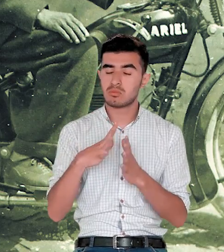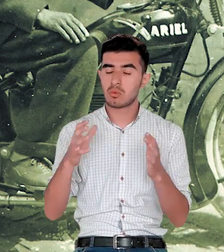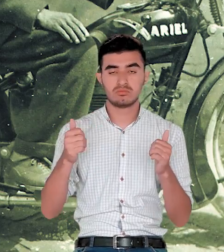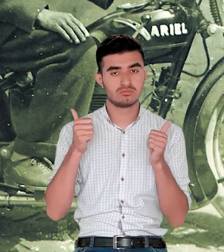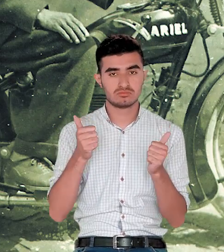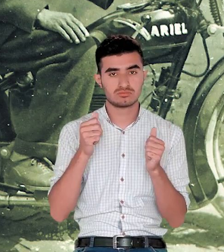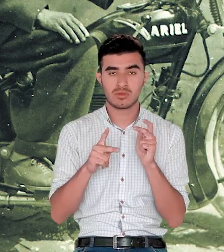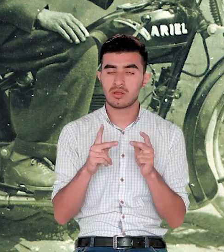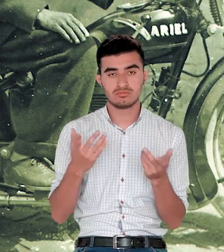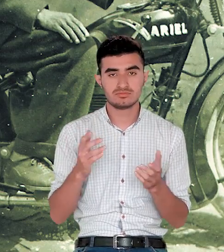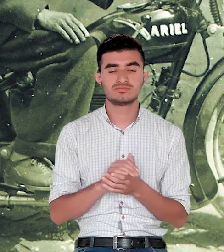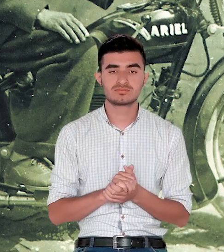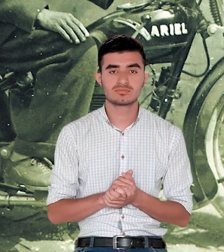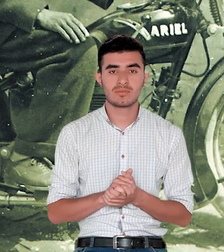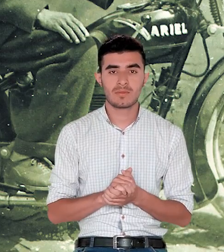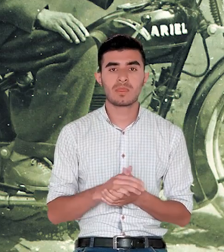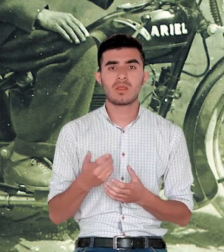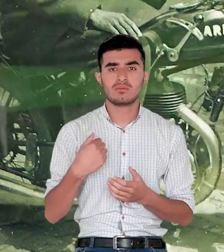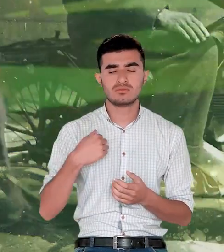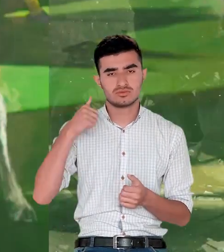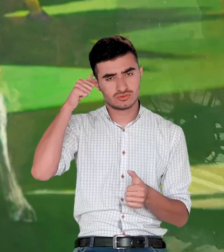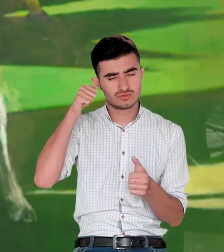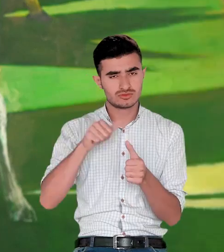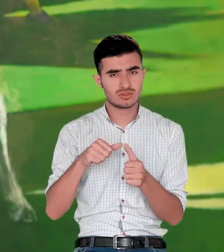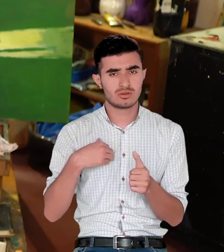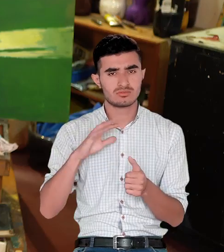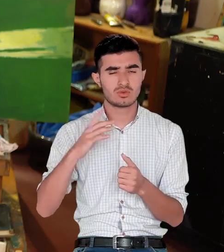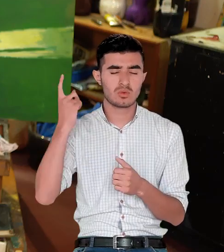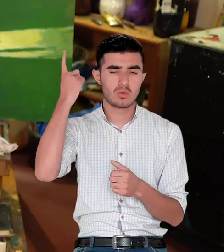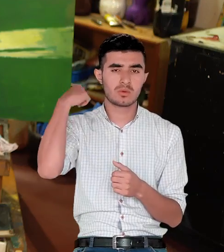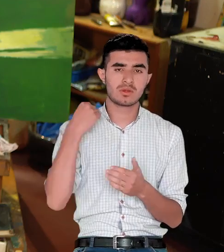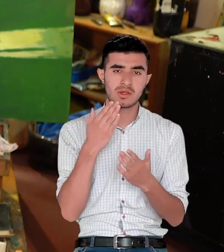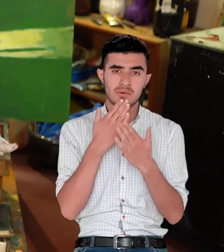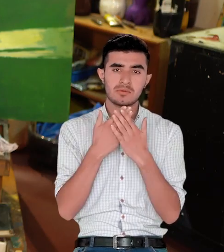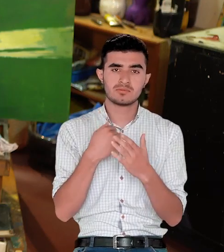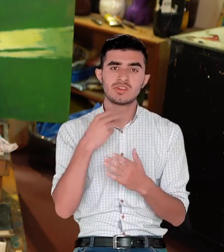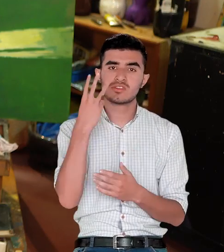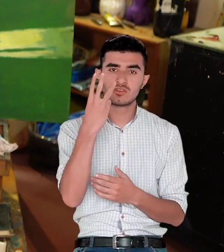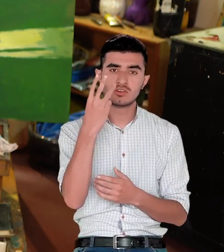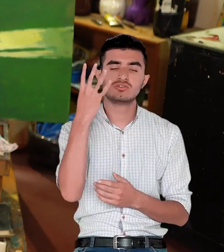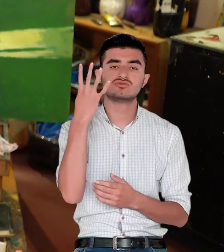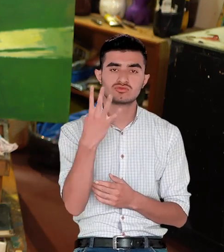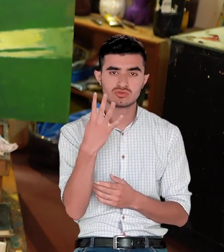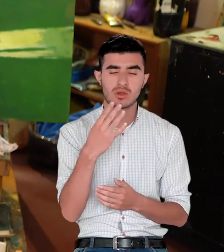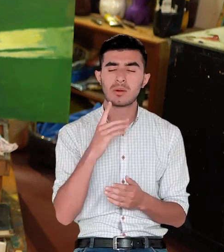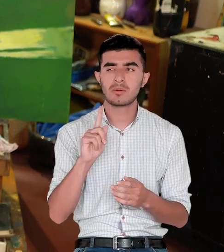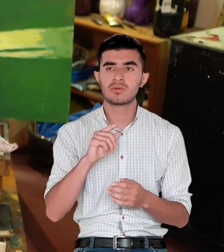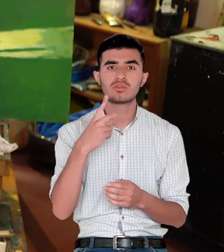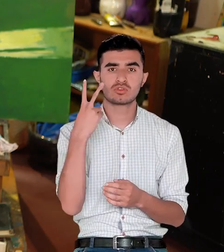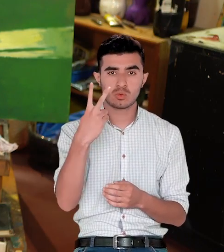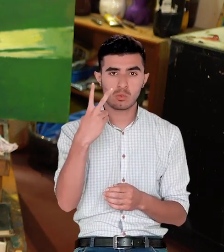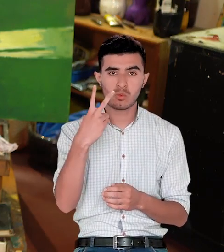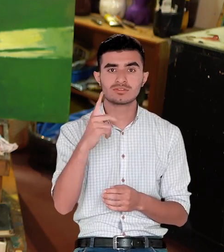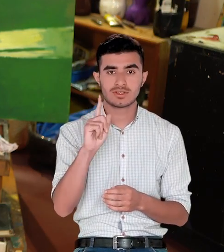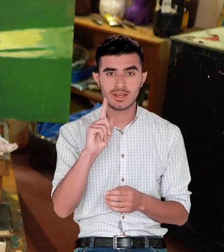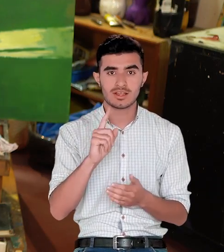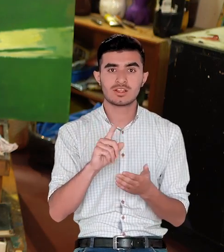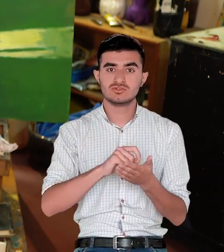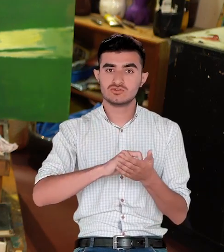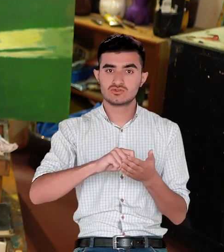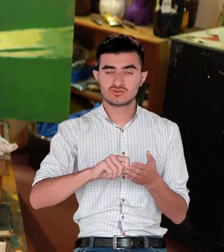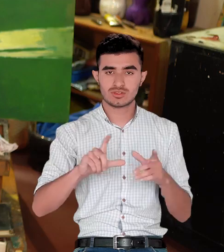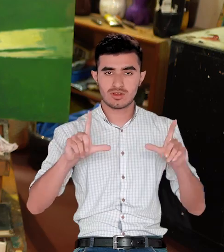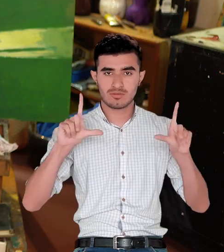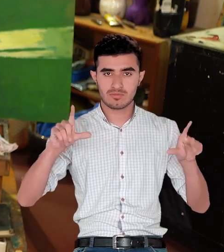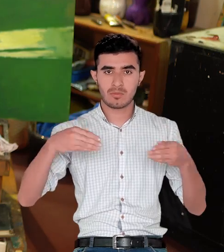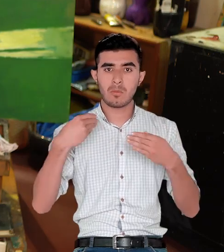تھی. تو مجھے یاد ہے کہ جب دوسری جماعت میں جب وہ تختی کے اوپر لکھتے تھے تو وہ اس میں